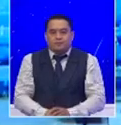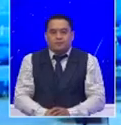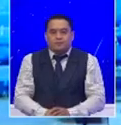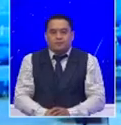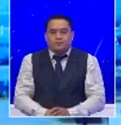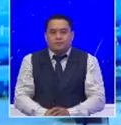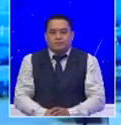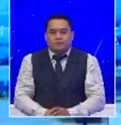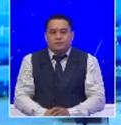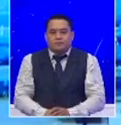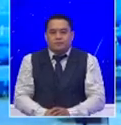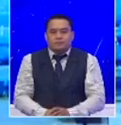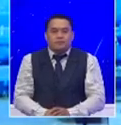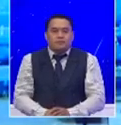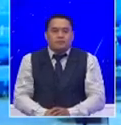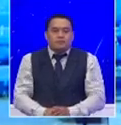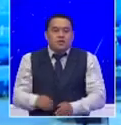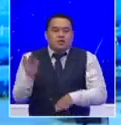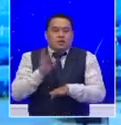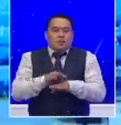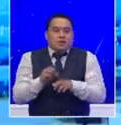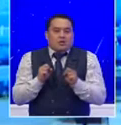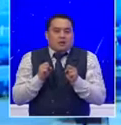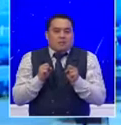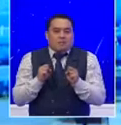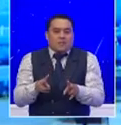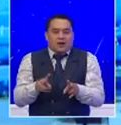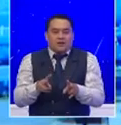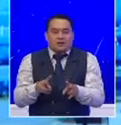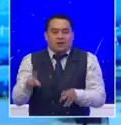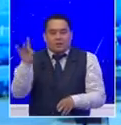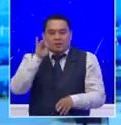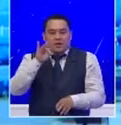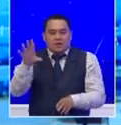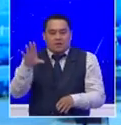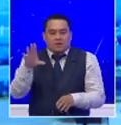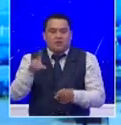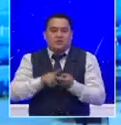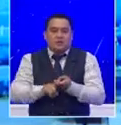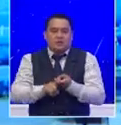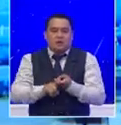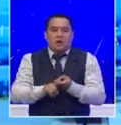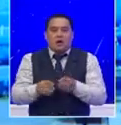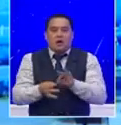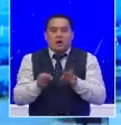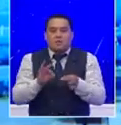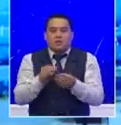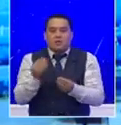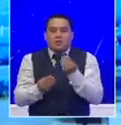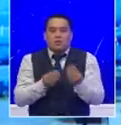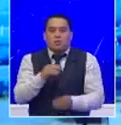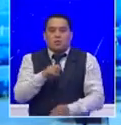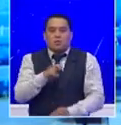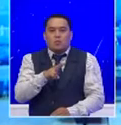Продолжаем выпуск. Вирус не щадит никого, от простых граждан до именитых людей и даже спортсменов. Серебряный призер Олимпийских